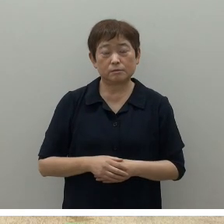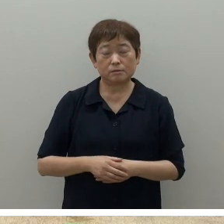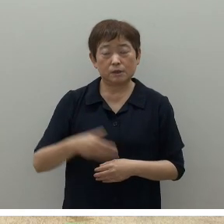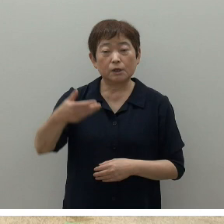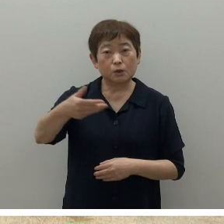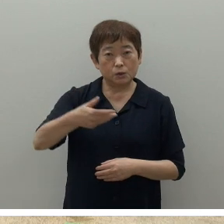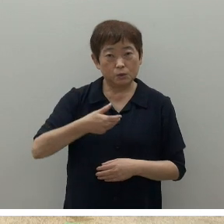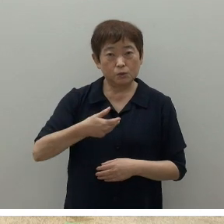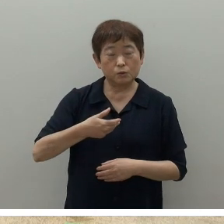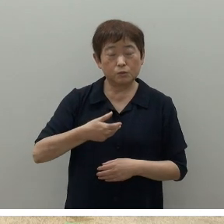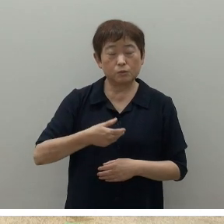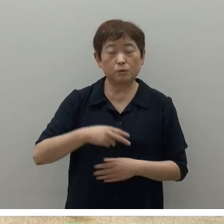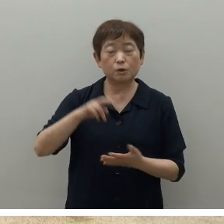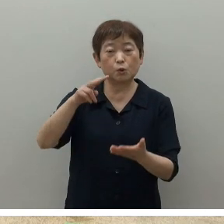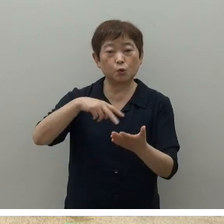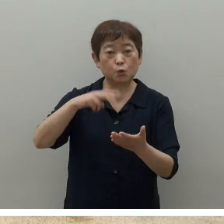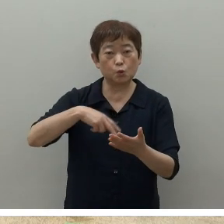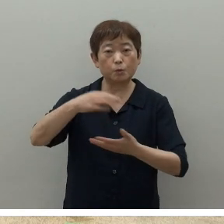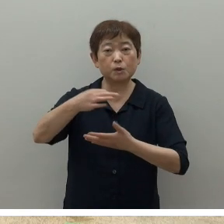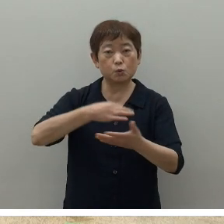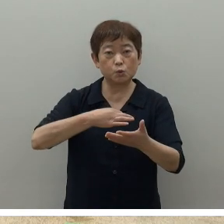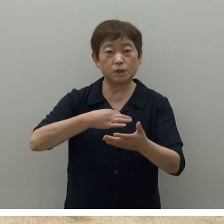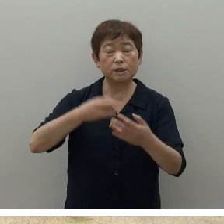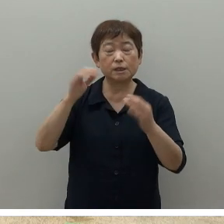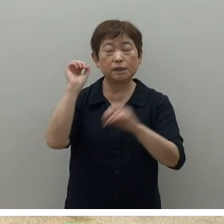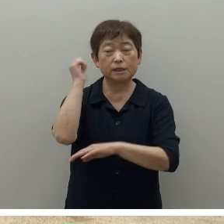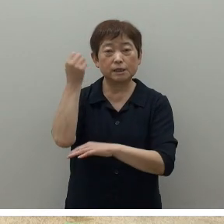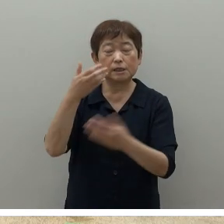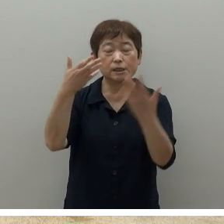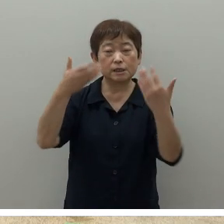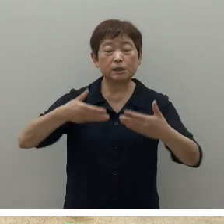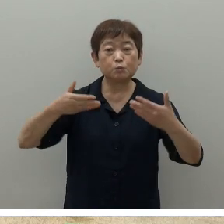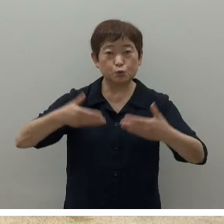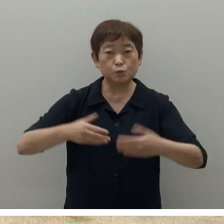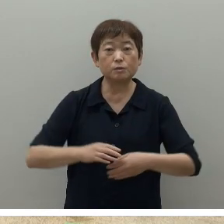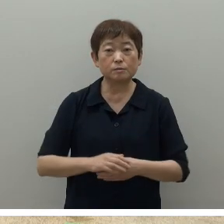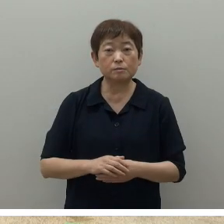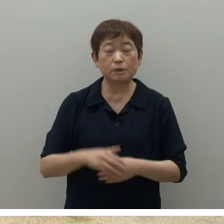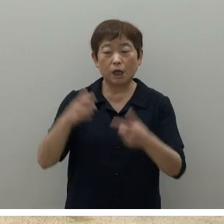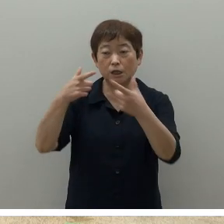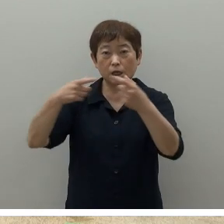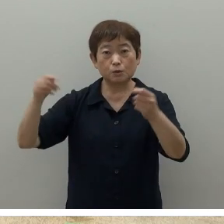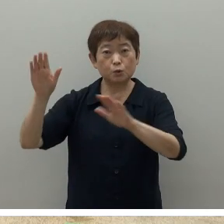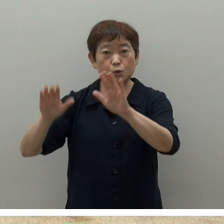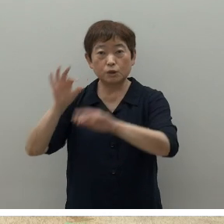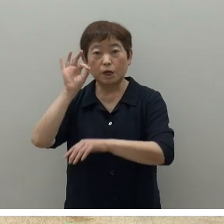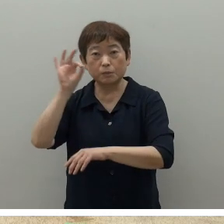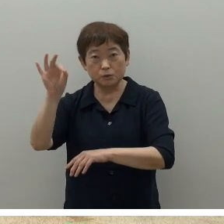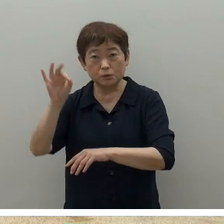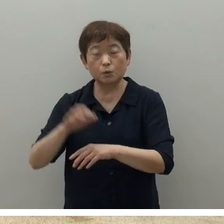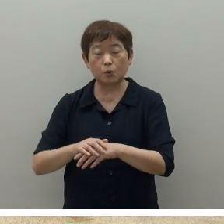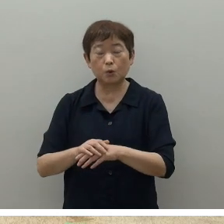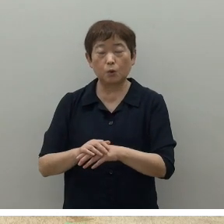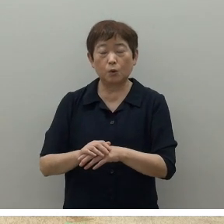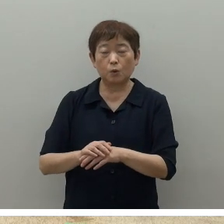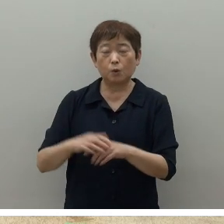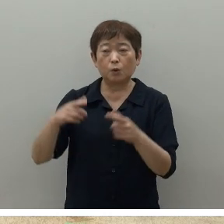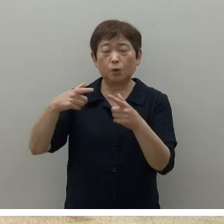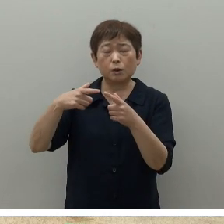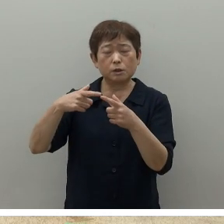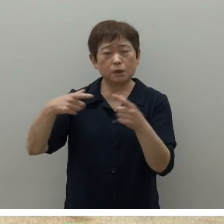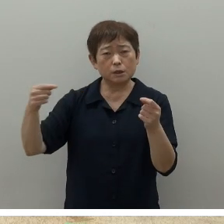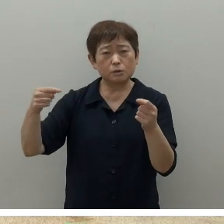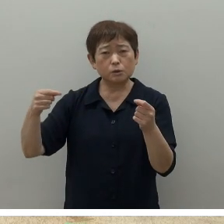あ、読売新聞下山田です。ですね、全国ニュースを見てますとですね、各自治体ともこれま